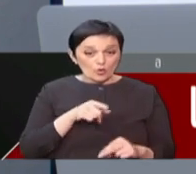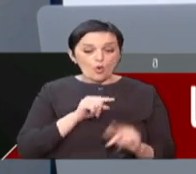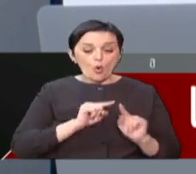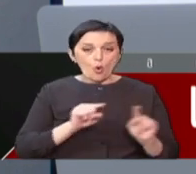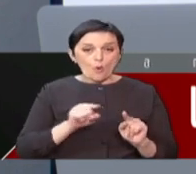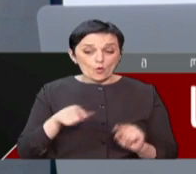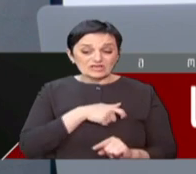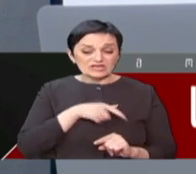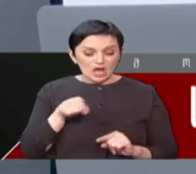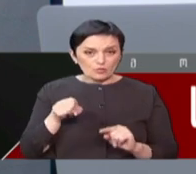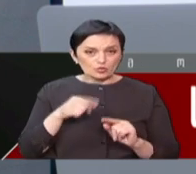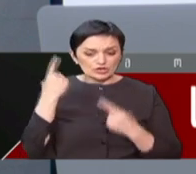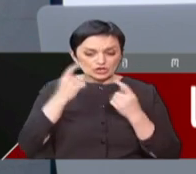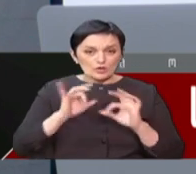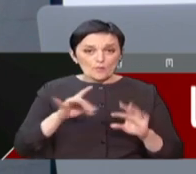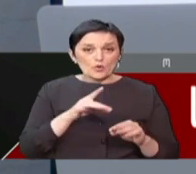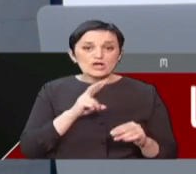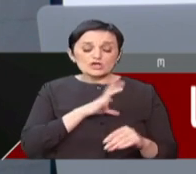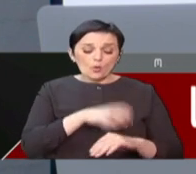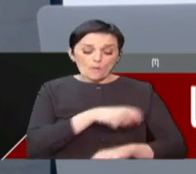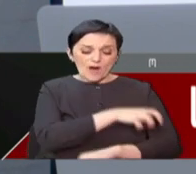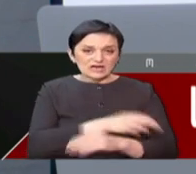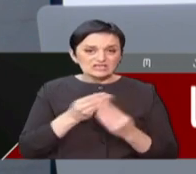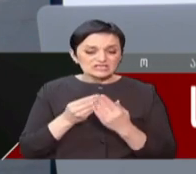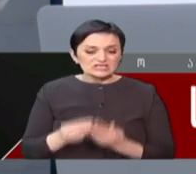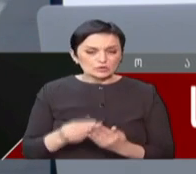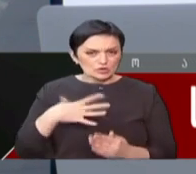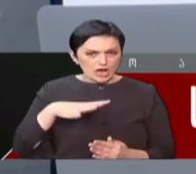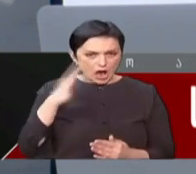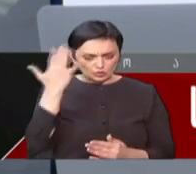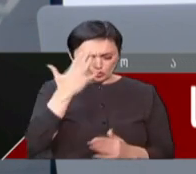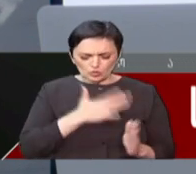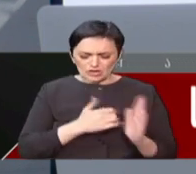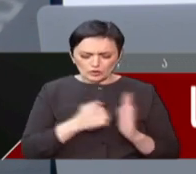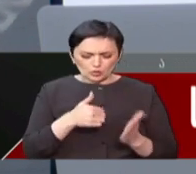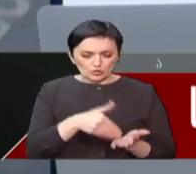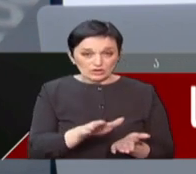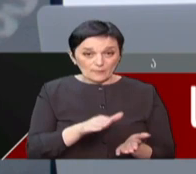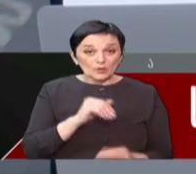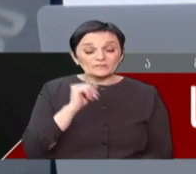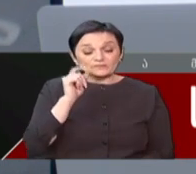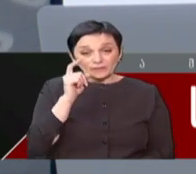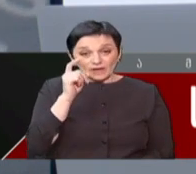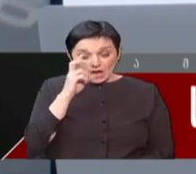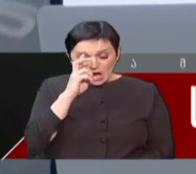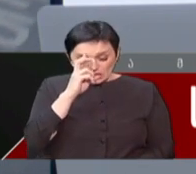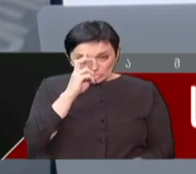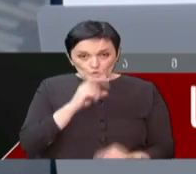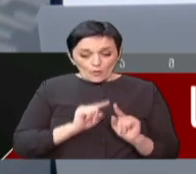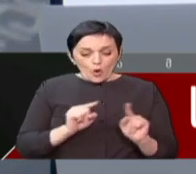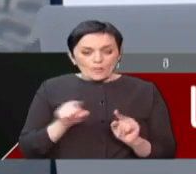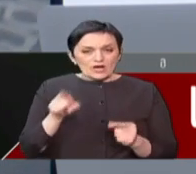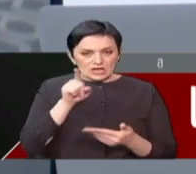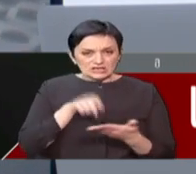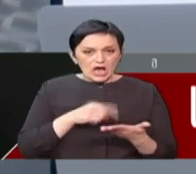ვრცელდებოდა ინფორმაცია, რომ ისინი პარტიის მხრიდან ზეწოლის ქვეშ იყვნენ, რასაც ქართული ოცნება კატეგორიულად უარყოფს. ხელისუფლების ოპონენტები დარწმუნებულები არიან,